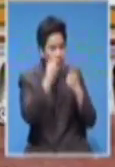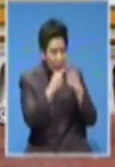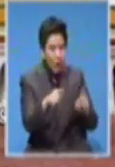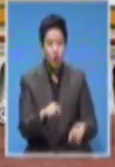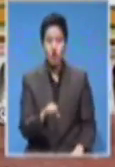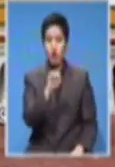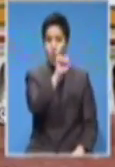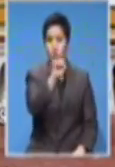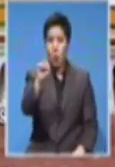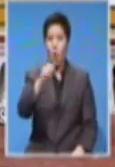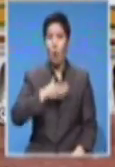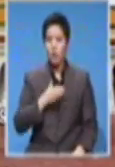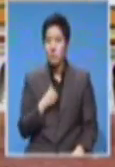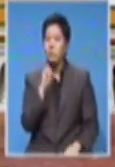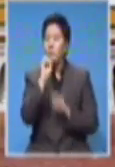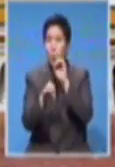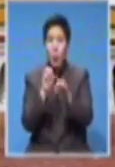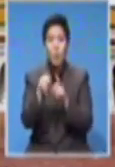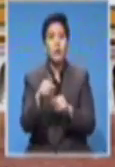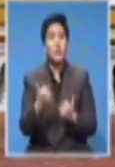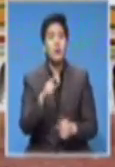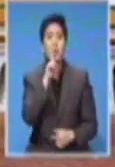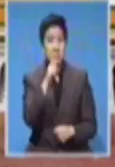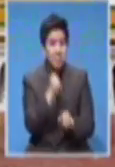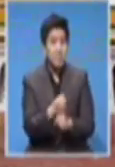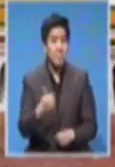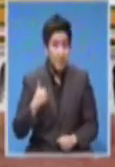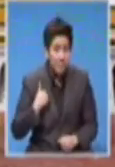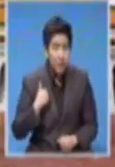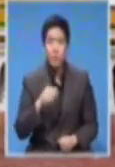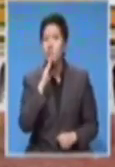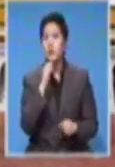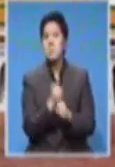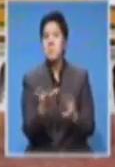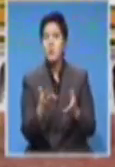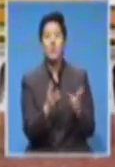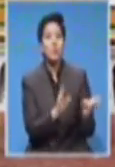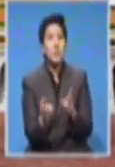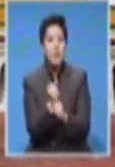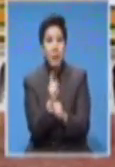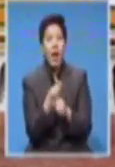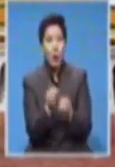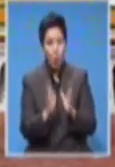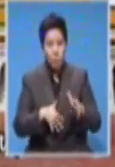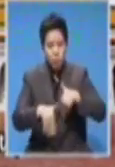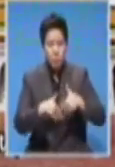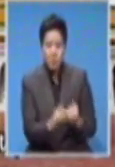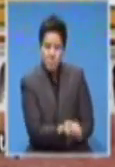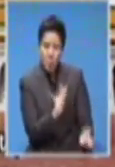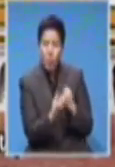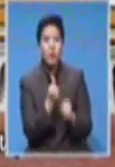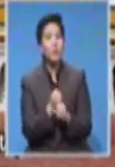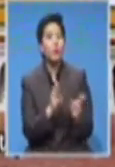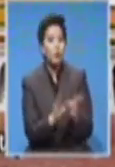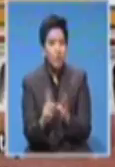ท่านไงที่ผ่านมาเขาทำหรือเปล่าเราทำตามนี้ไหมถ้าไม่ทำก็ไปหาทางให้เขาทำวันหน้านะครับในส่วนของ